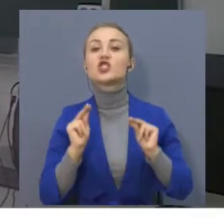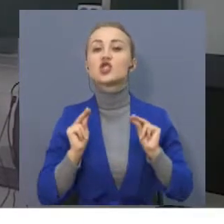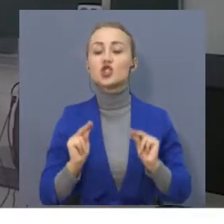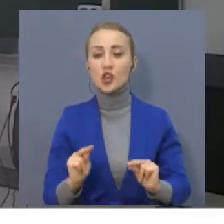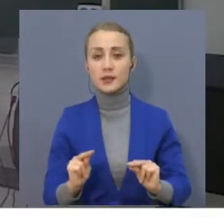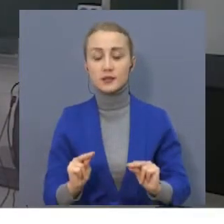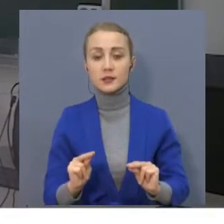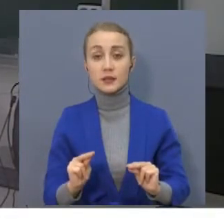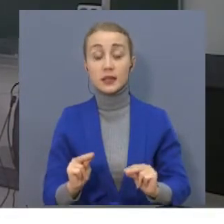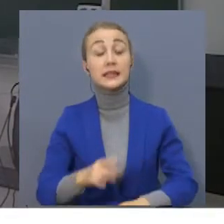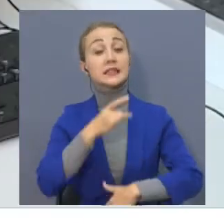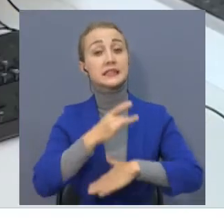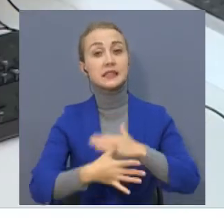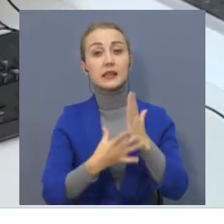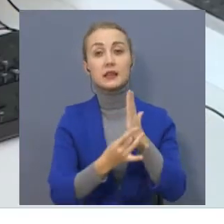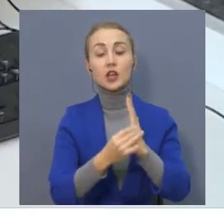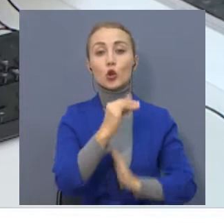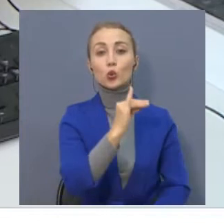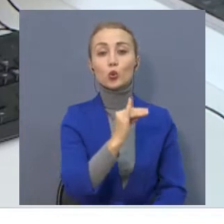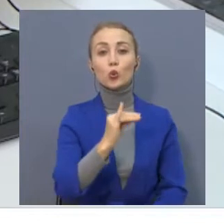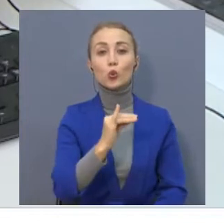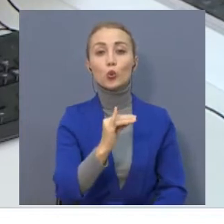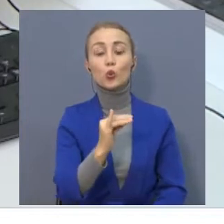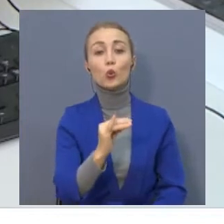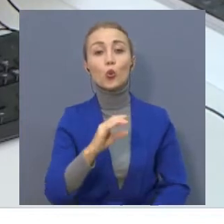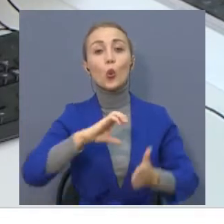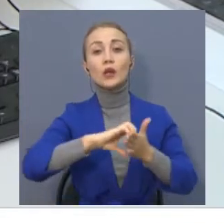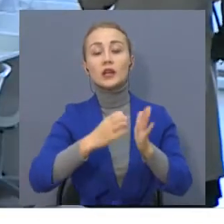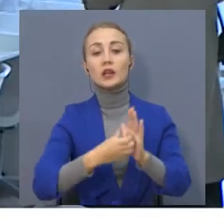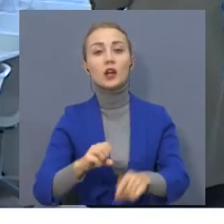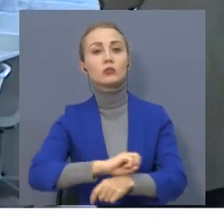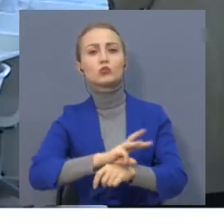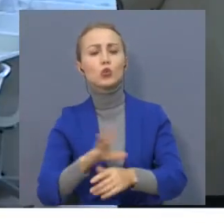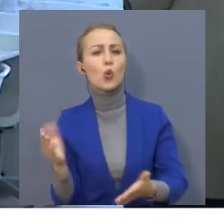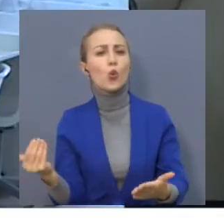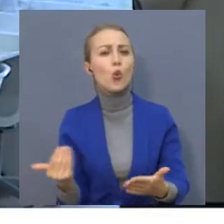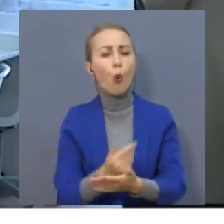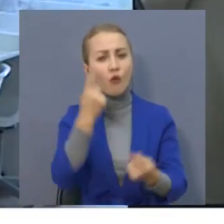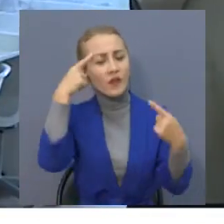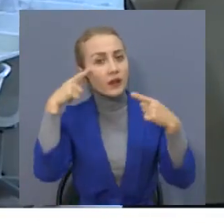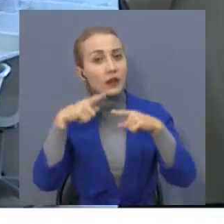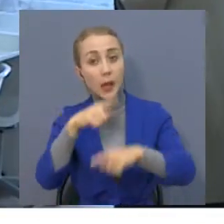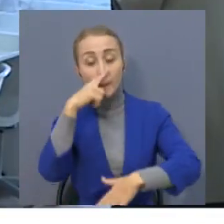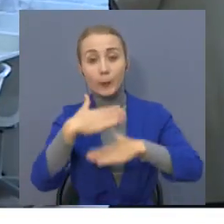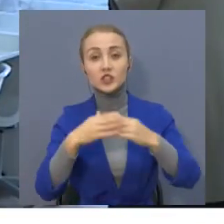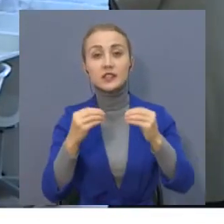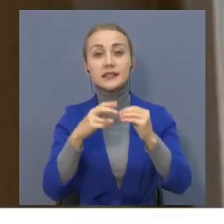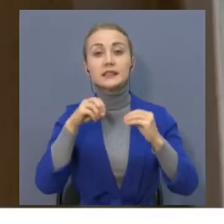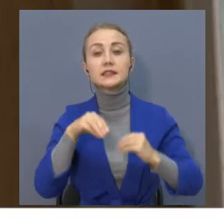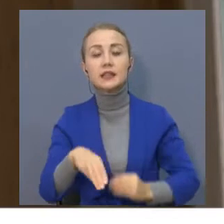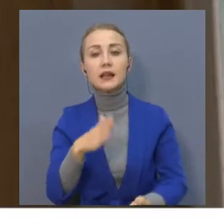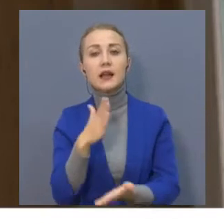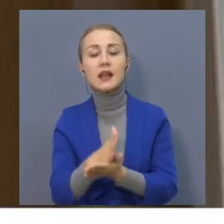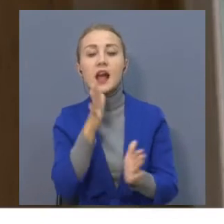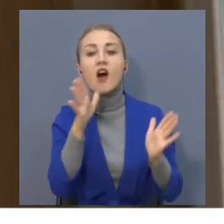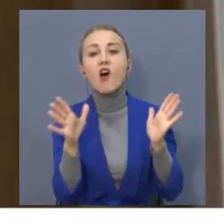орталықтары алдағы 10 жыл бойы білім саласындағы мемлекеттік сынақтарды өткізбек. Сондықтан тестілеудің адами факторлардың қатысуынсыз әділ